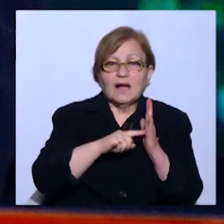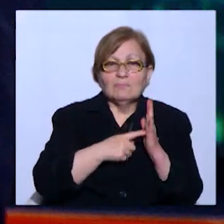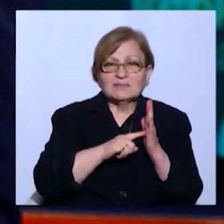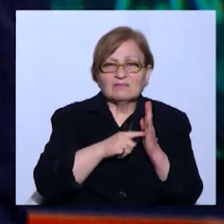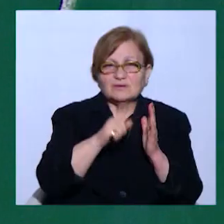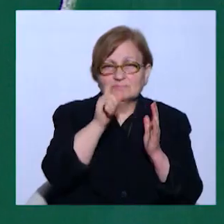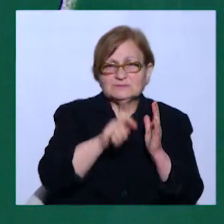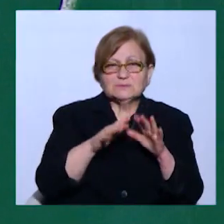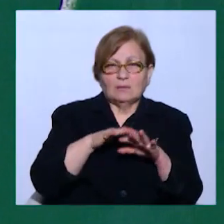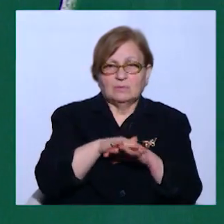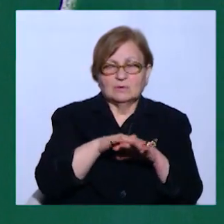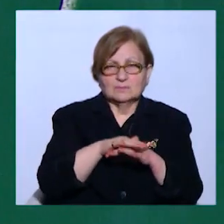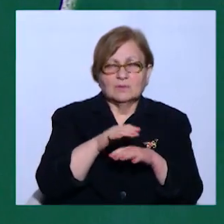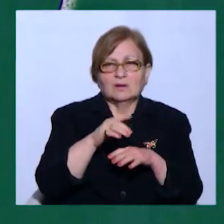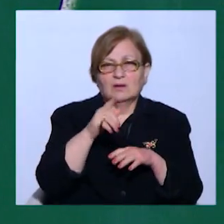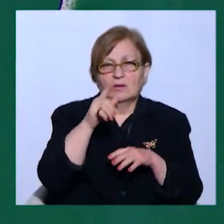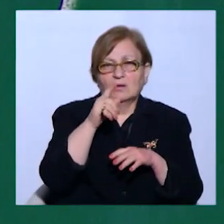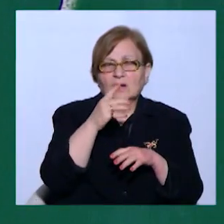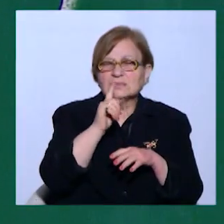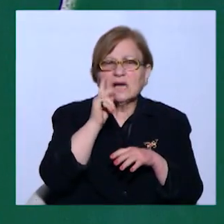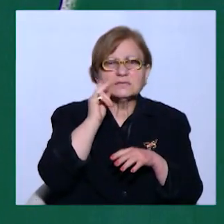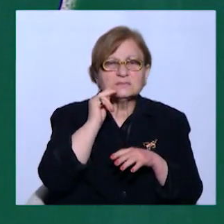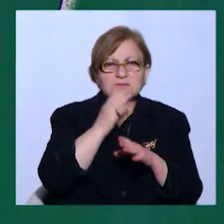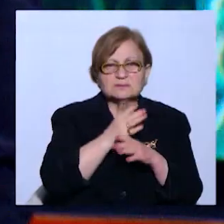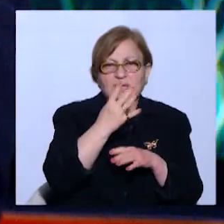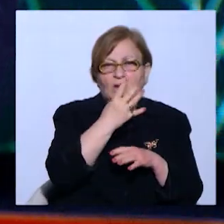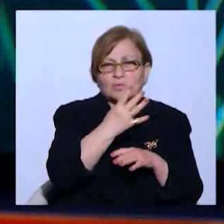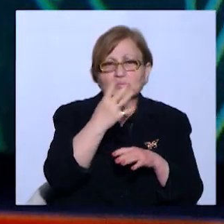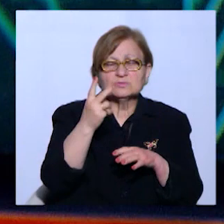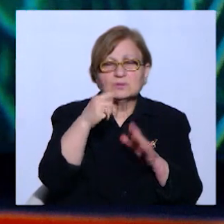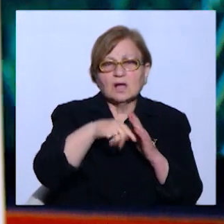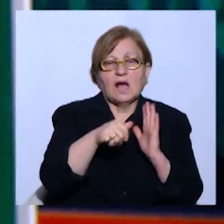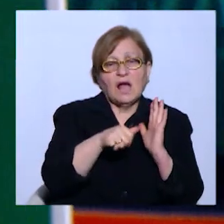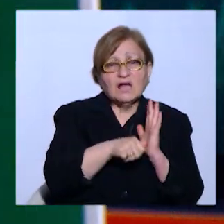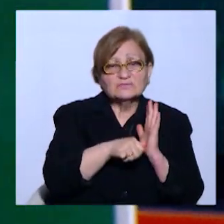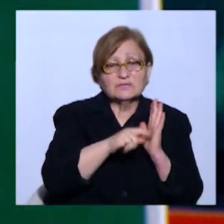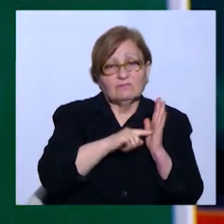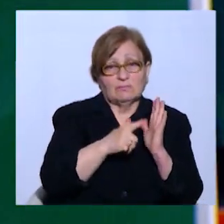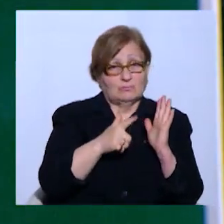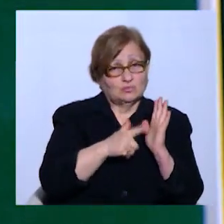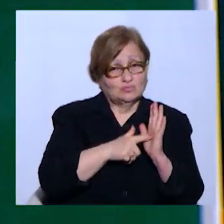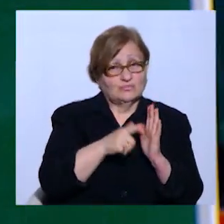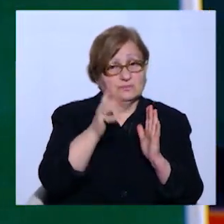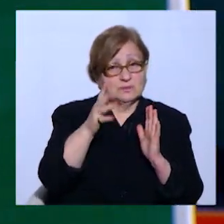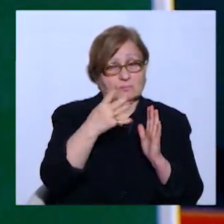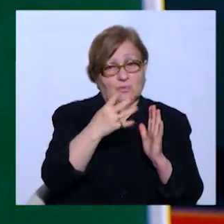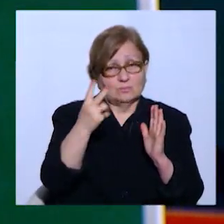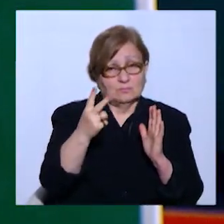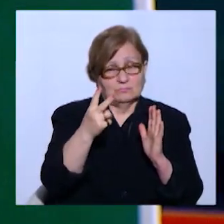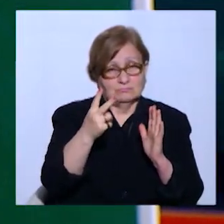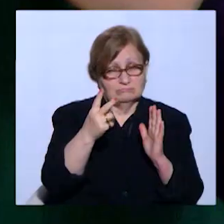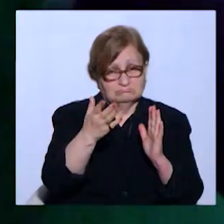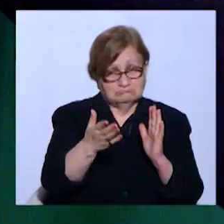რიცხვი 46 2 ციყობა და 59. 42 არის 6 ჯერ 7. ძალიან კარგი. მივედი უკვე რაც